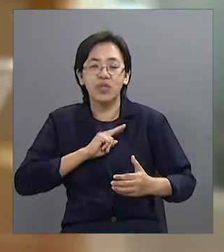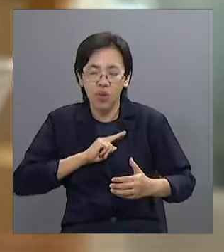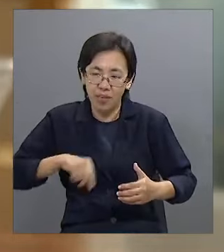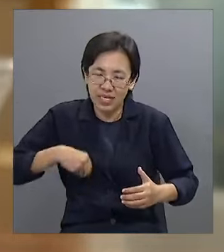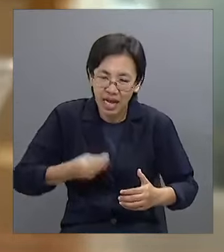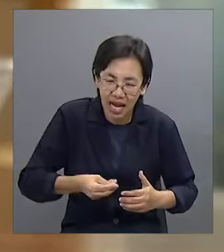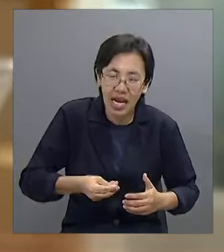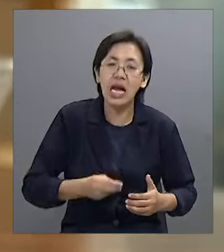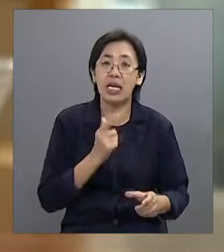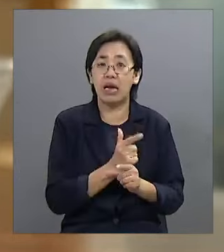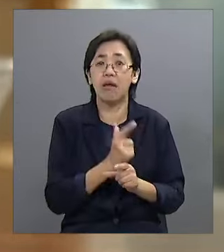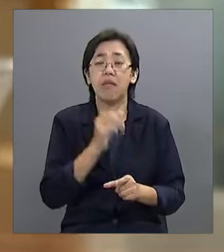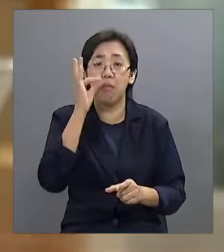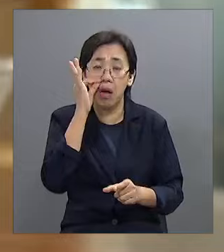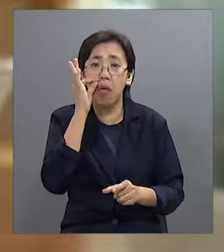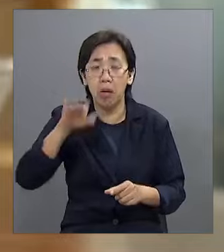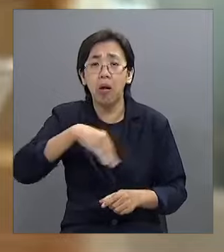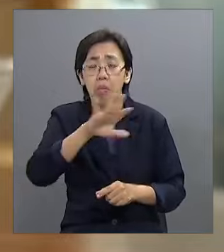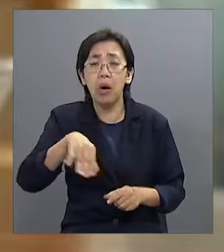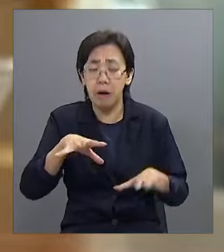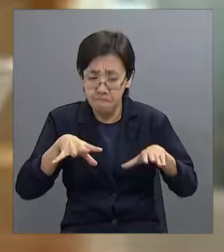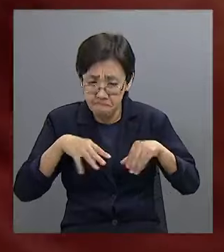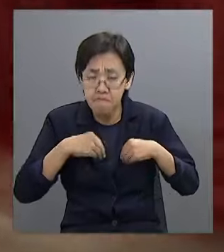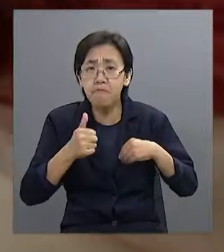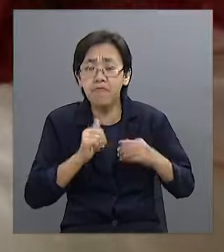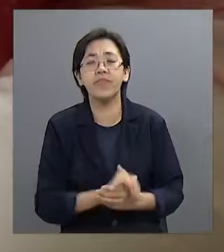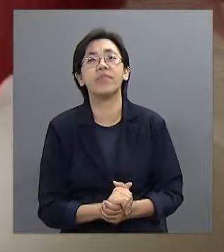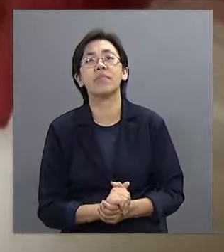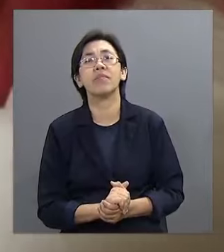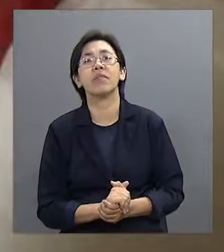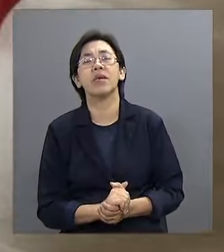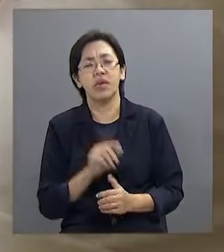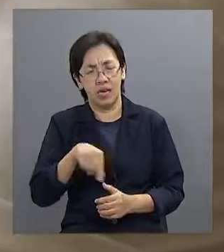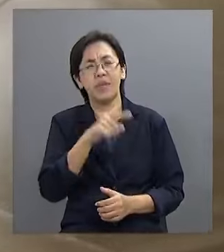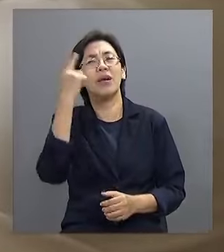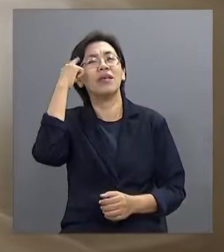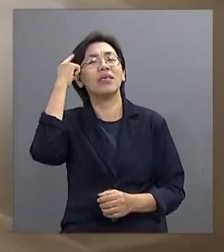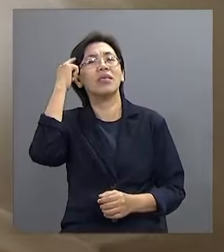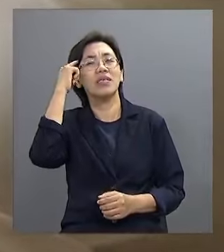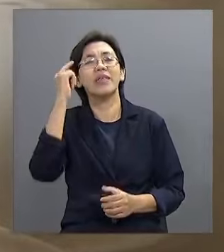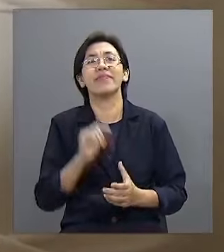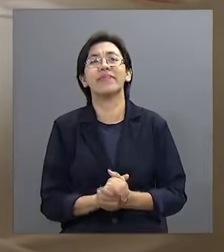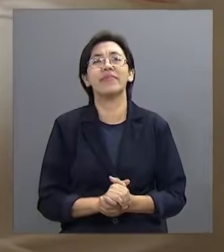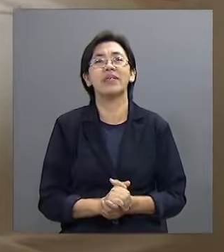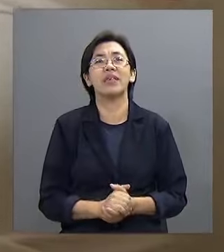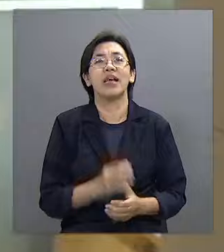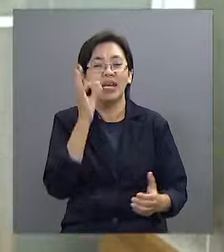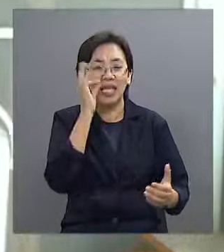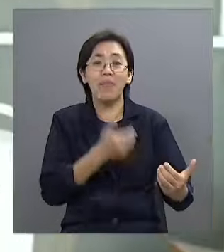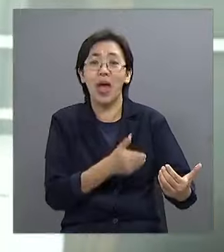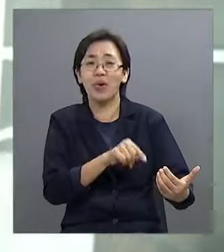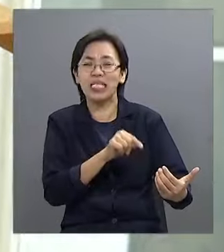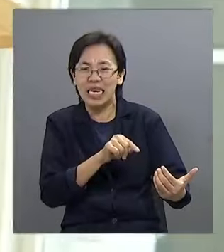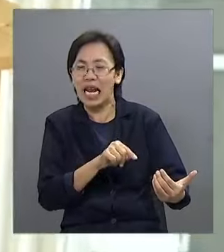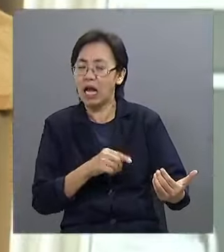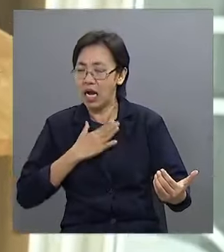อะไรส่วนหนึ่งของชีวิตอะที่มันจะต้องสเปนไปให้สำหรับที่จะแบ่งปันไปให้สำหรับอีกสิ่งมีชีวิตหนึ่งในชีวิตเราอะไรอย่างเงี้ยค่ะ